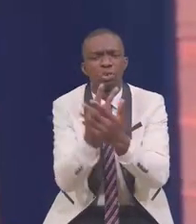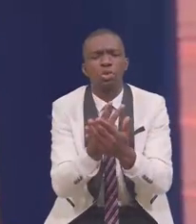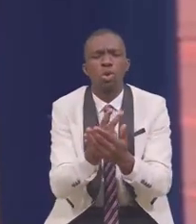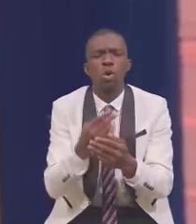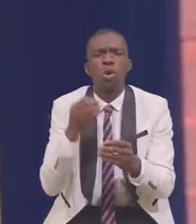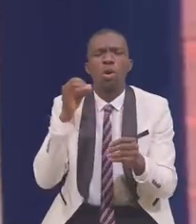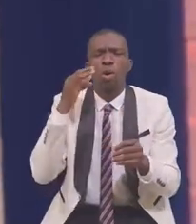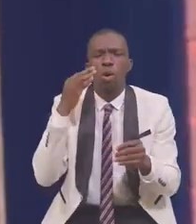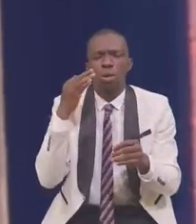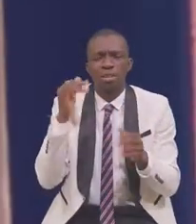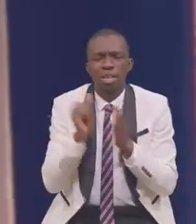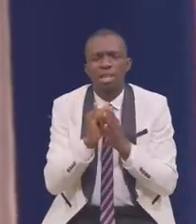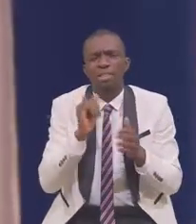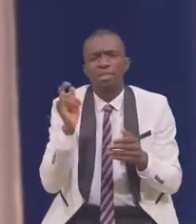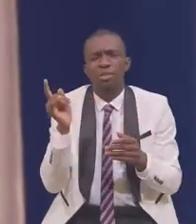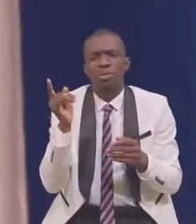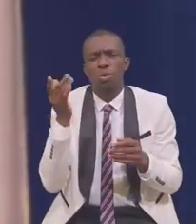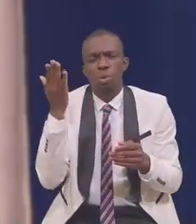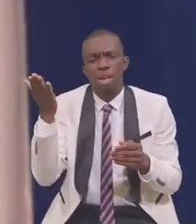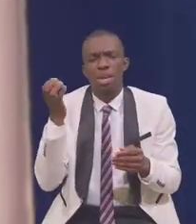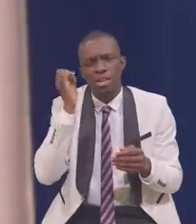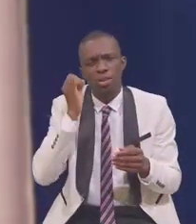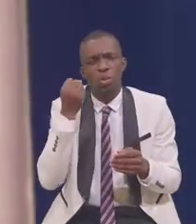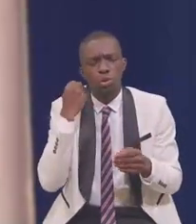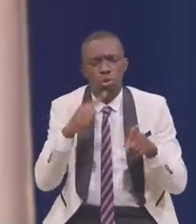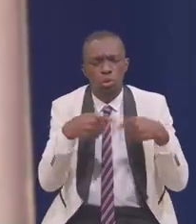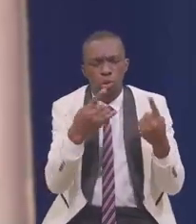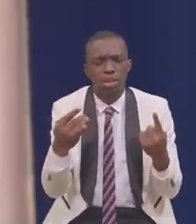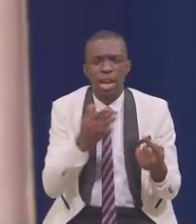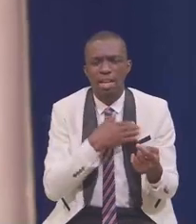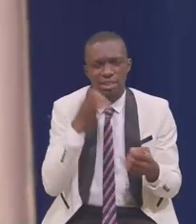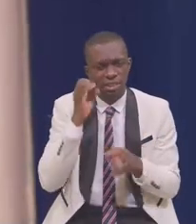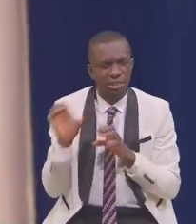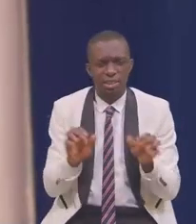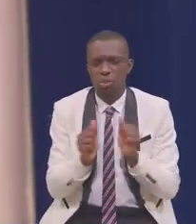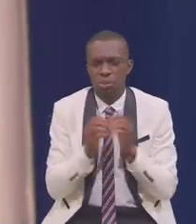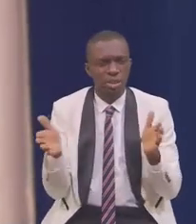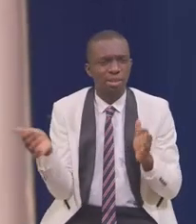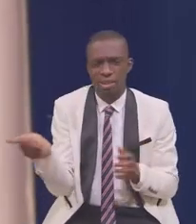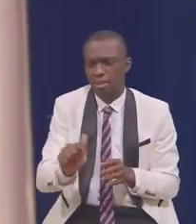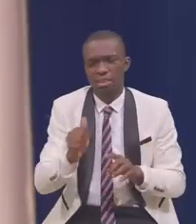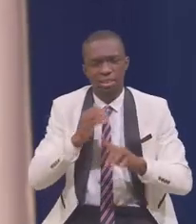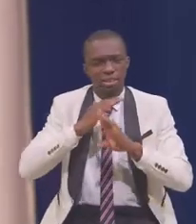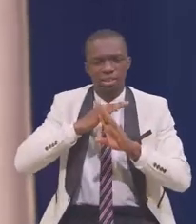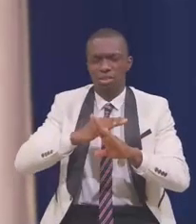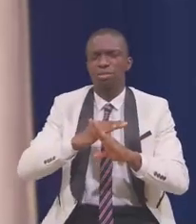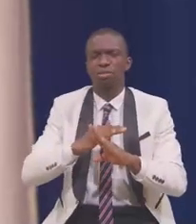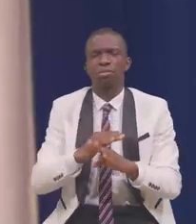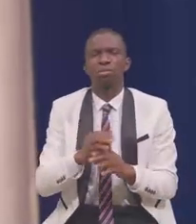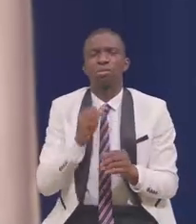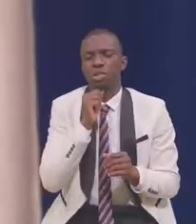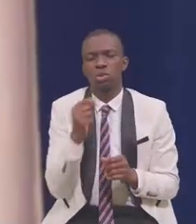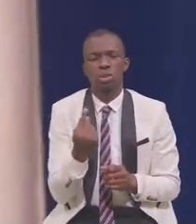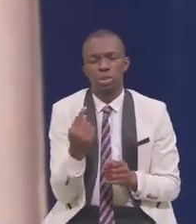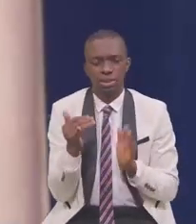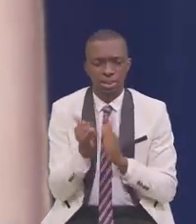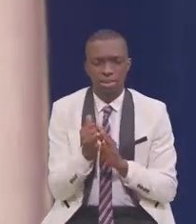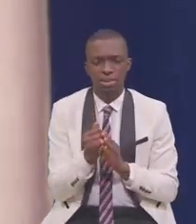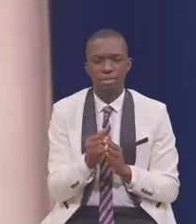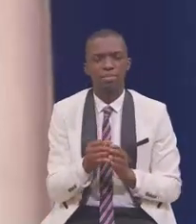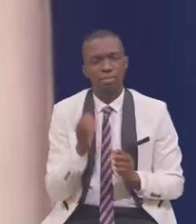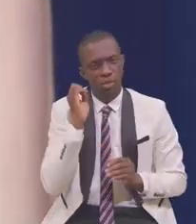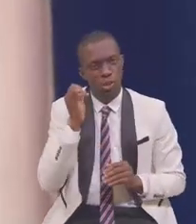là où je vais. Il est allé, il a fait ça sans aucune distraction. Numéro 2, il savait